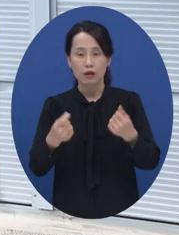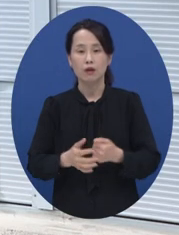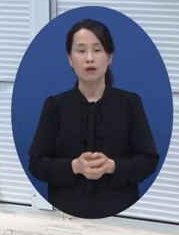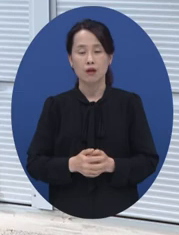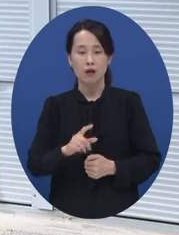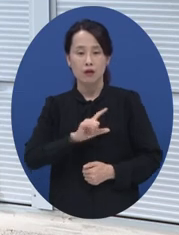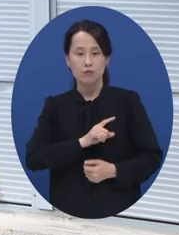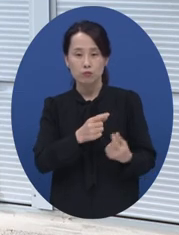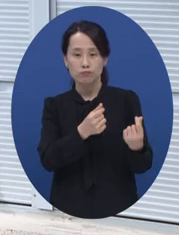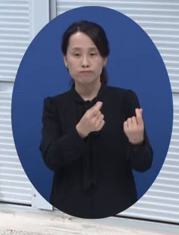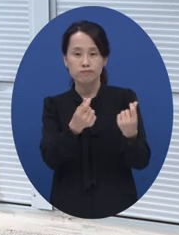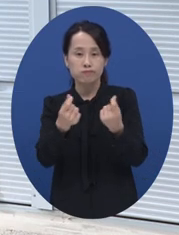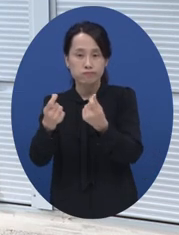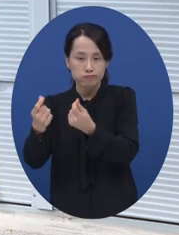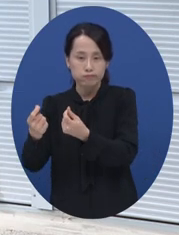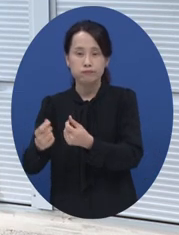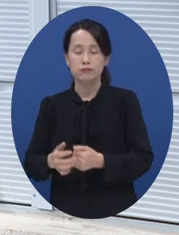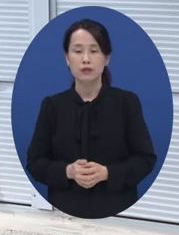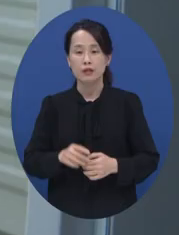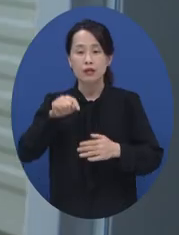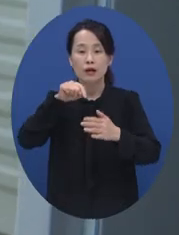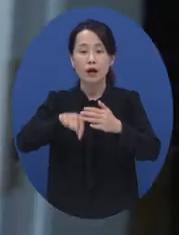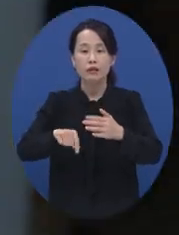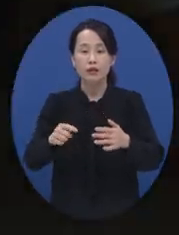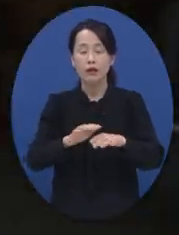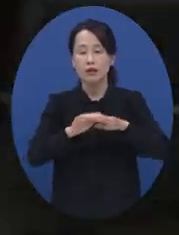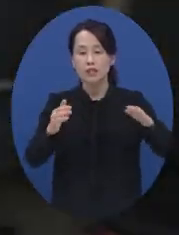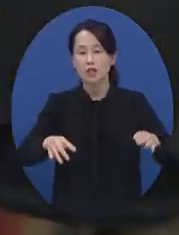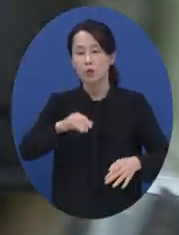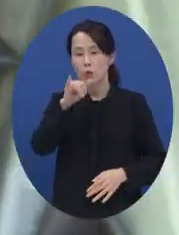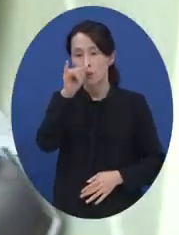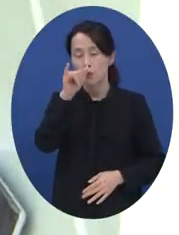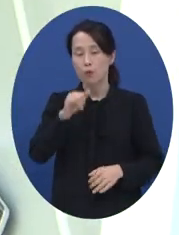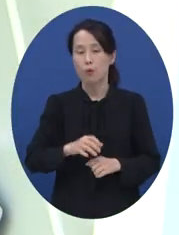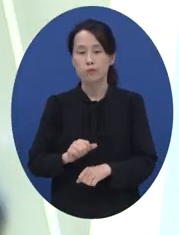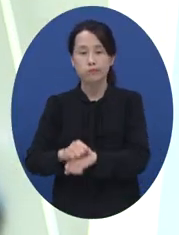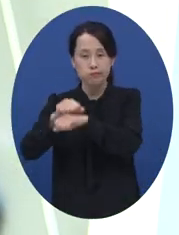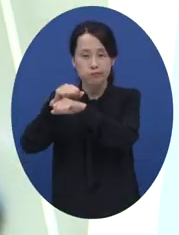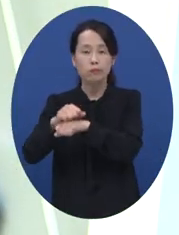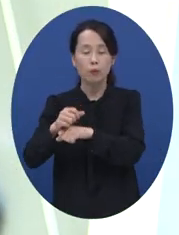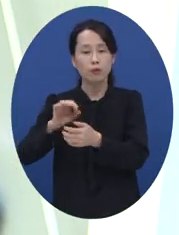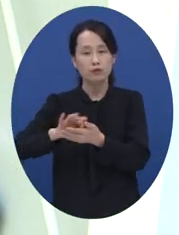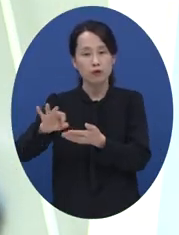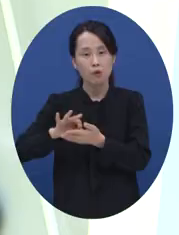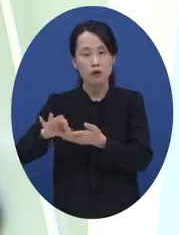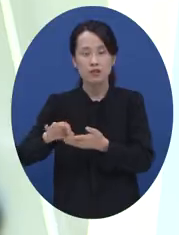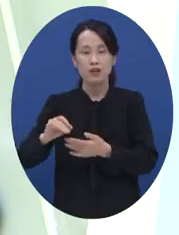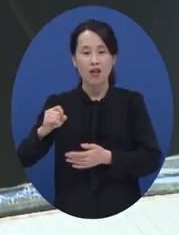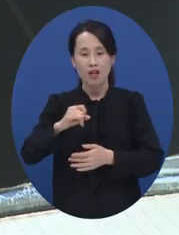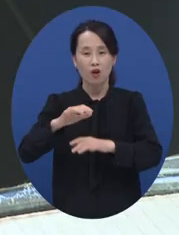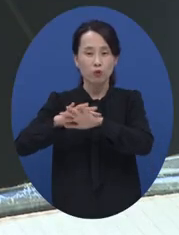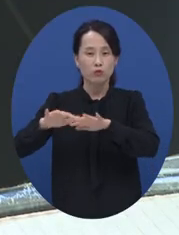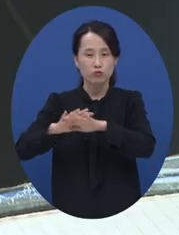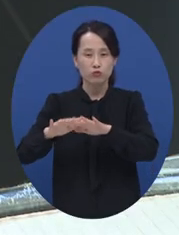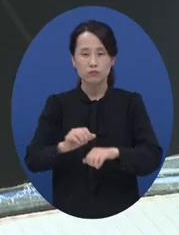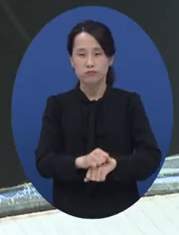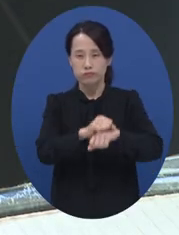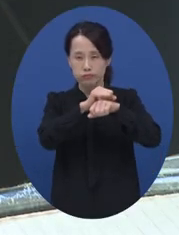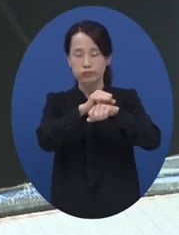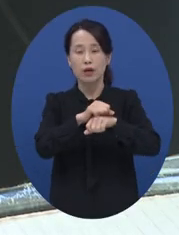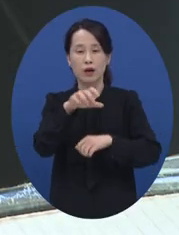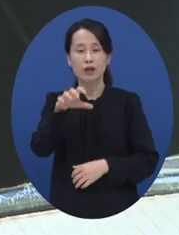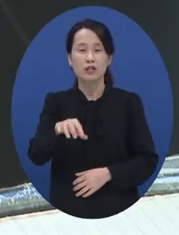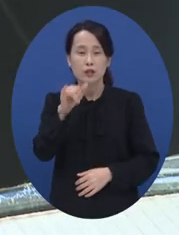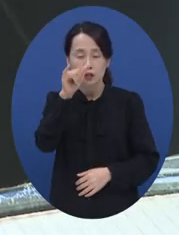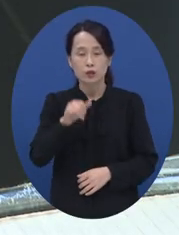같습니다 상호도 비슷합니다 아내는 책상이 채워진 곳도 있고 참고로 쓰는지 거미줄에 상자만